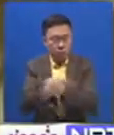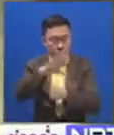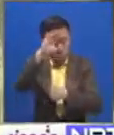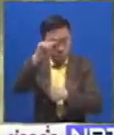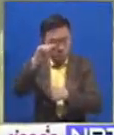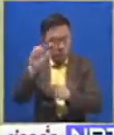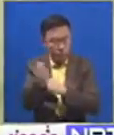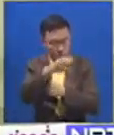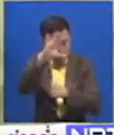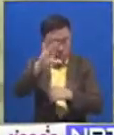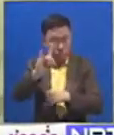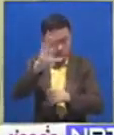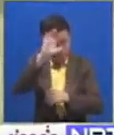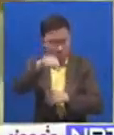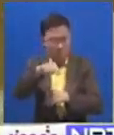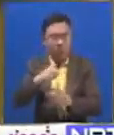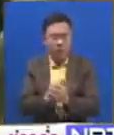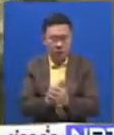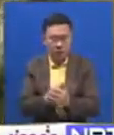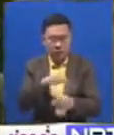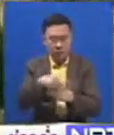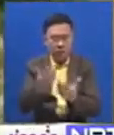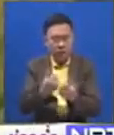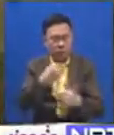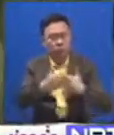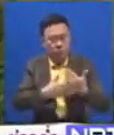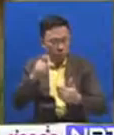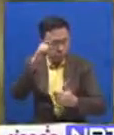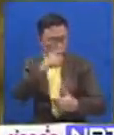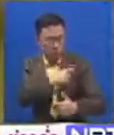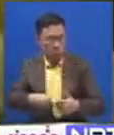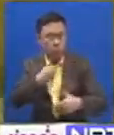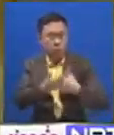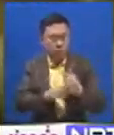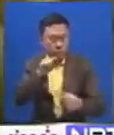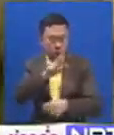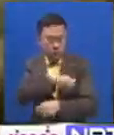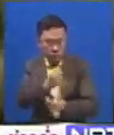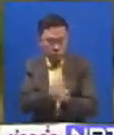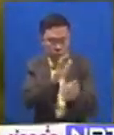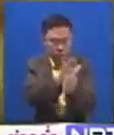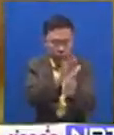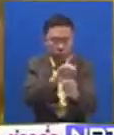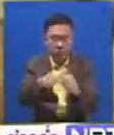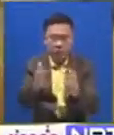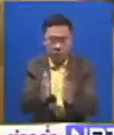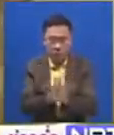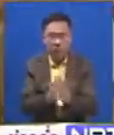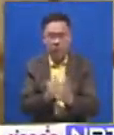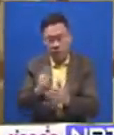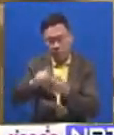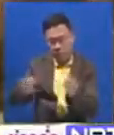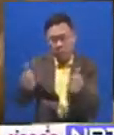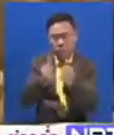ไม่สามารถกลับเข้าฝูงได้และมีพระราชกระแสให้สัตวแพทย์ของสวนสัตว์ดุสิตนำลิงแสมมาเป็นเพื่อนคุณ